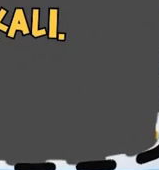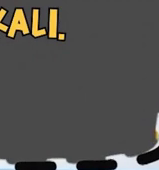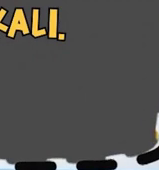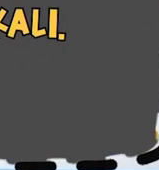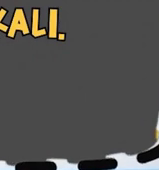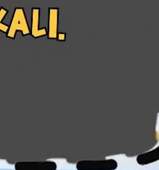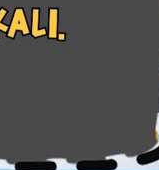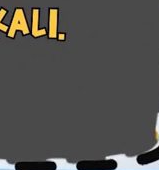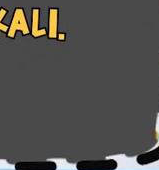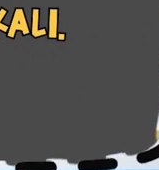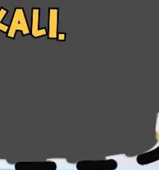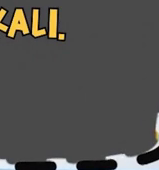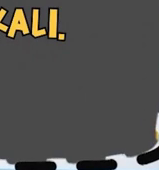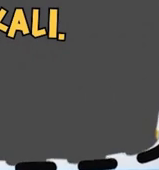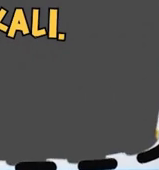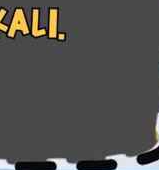rezeki